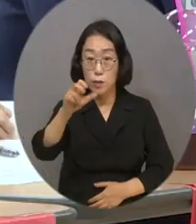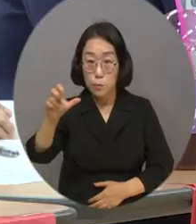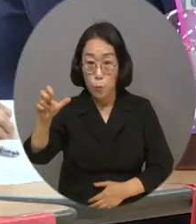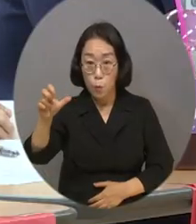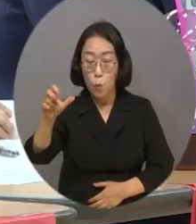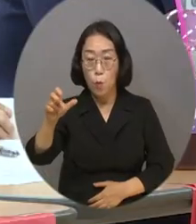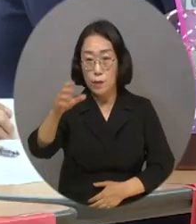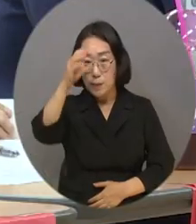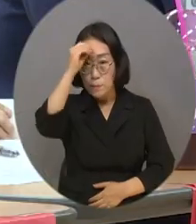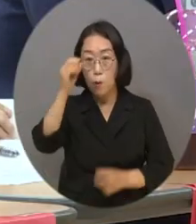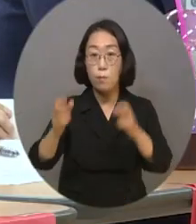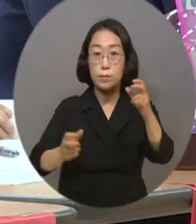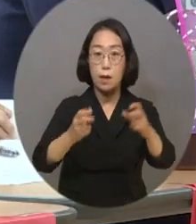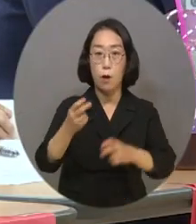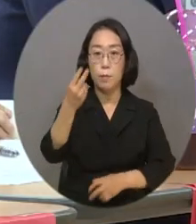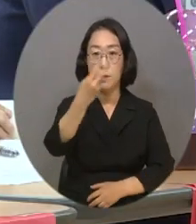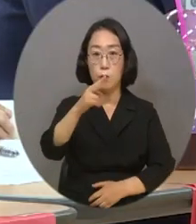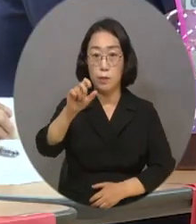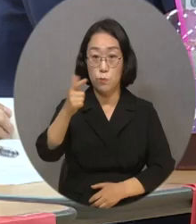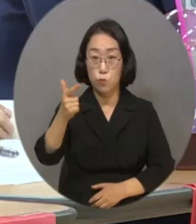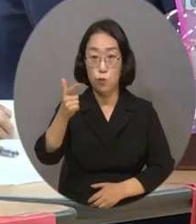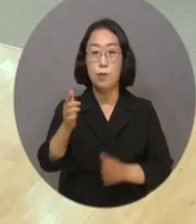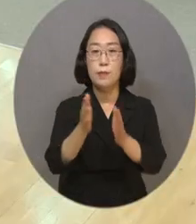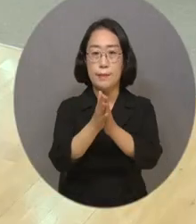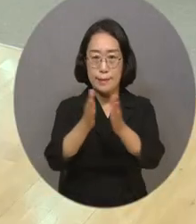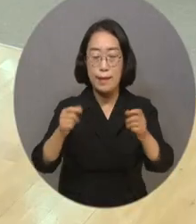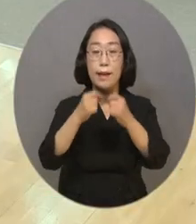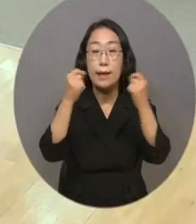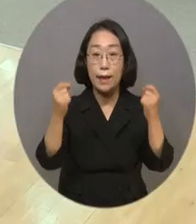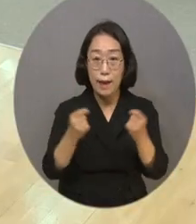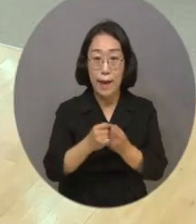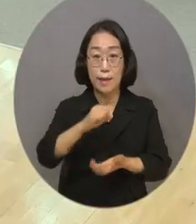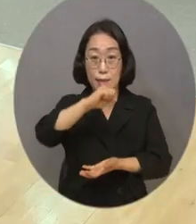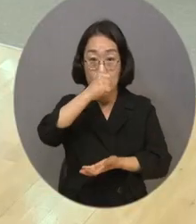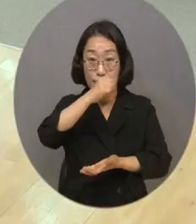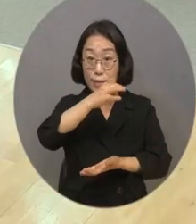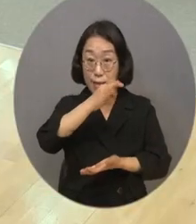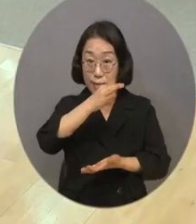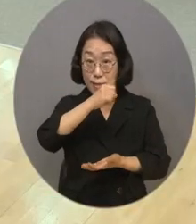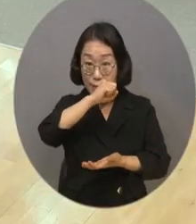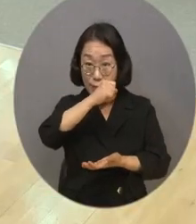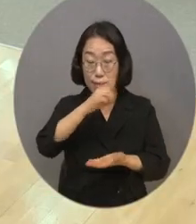사업을 거쳐 2026년부터 개인 예산제를 본 사업으로 이행할 예정입니다.